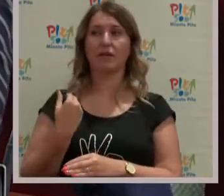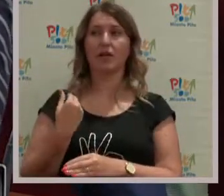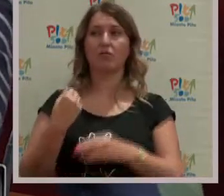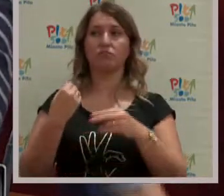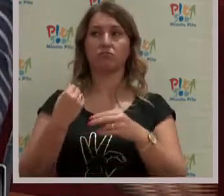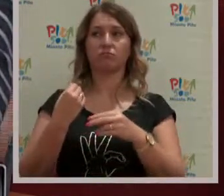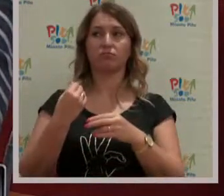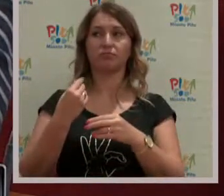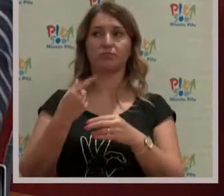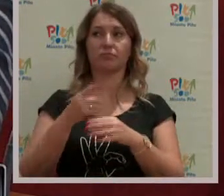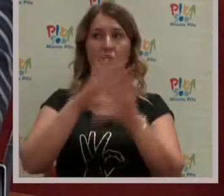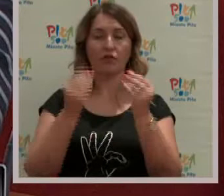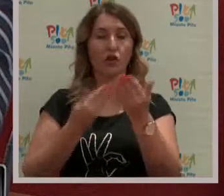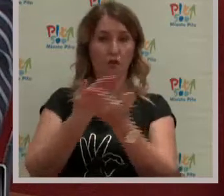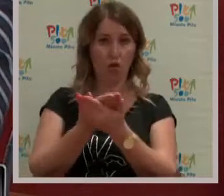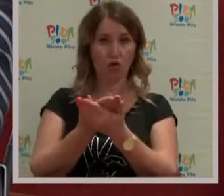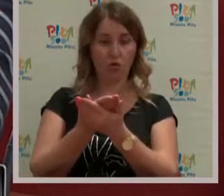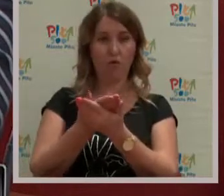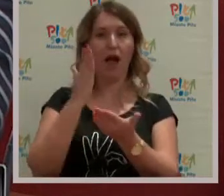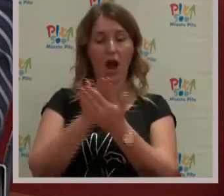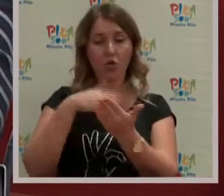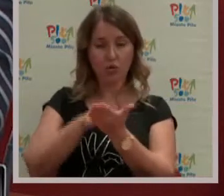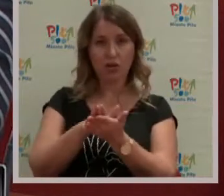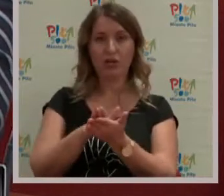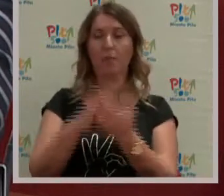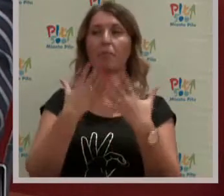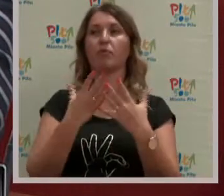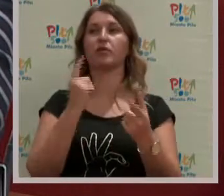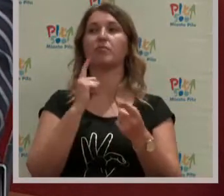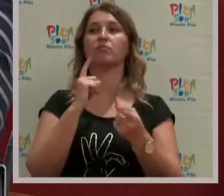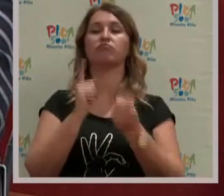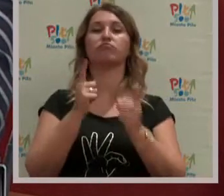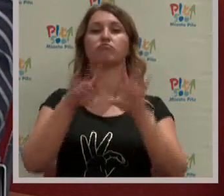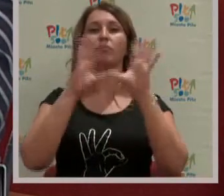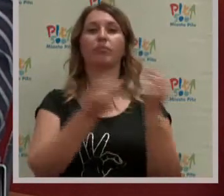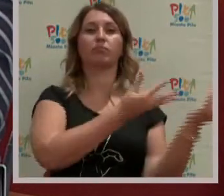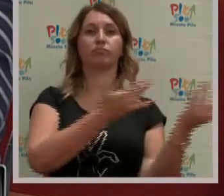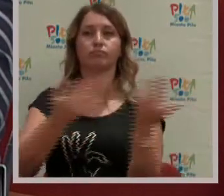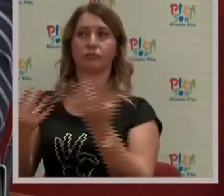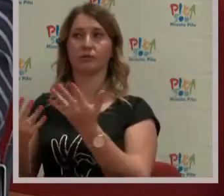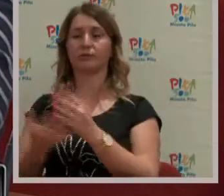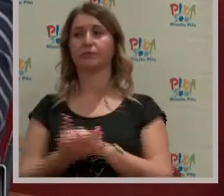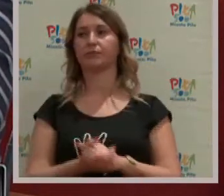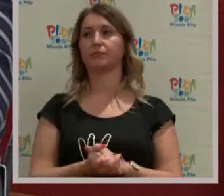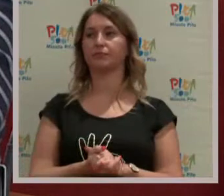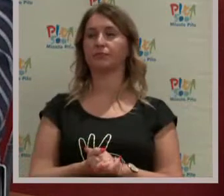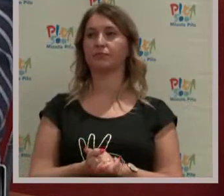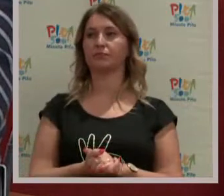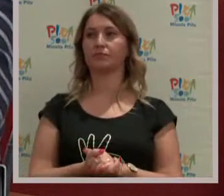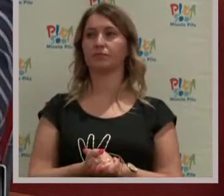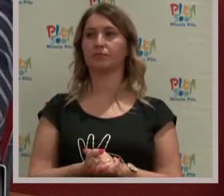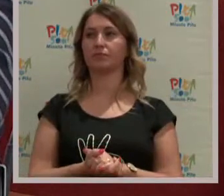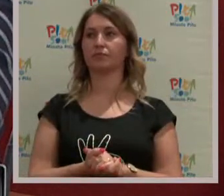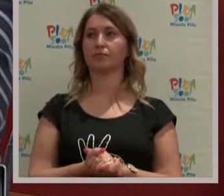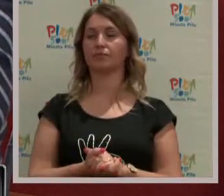naszych wniosków w dużej części udaje nam się dzięki temu pozyskać dofinansowanie w ostatnich miesiącach roku dlatego że jesteśmy lepsi od